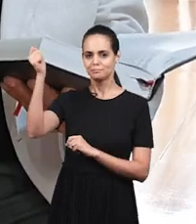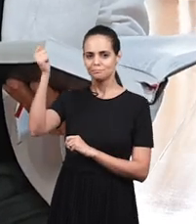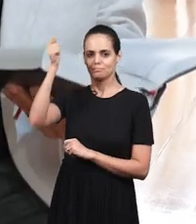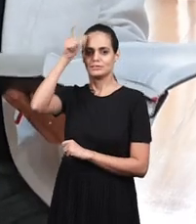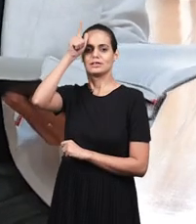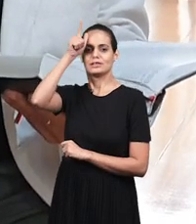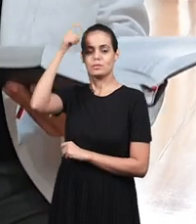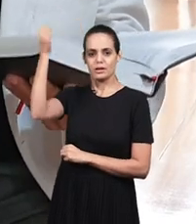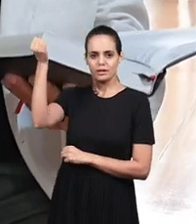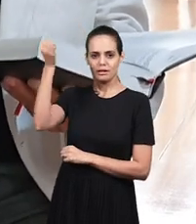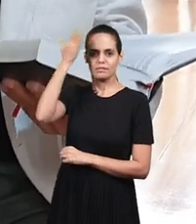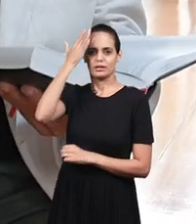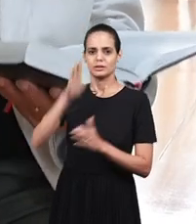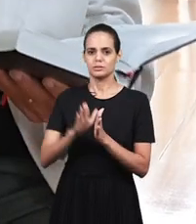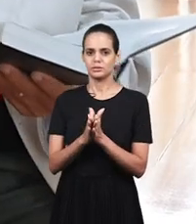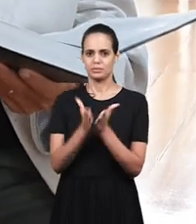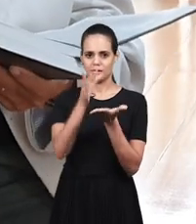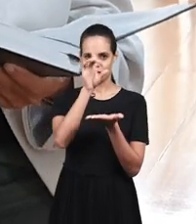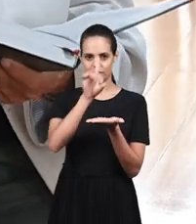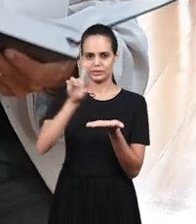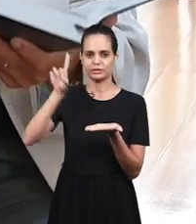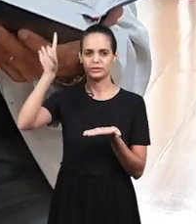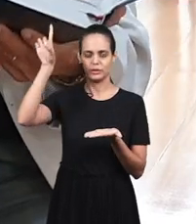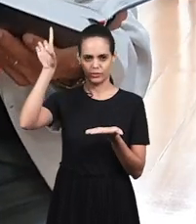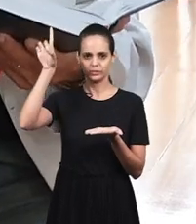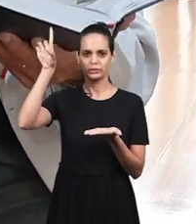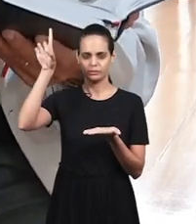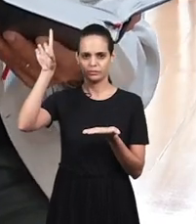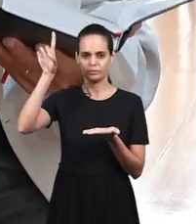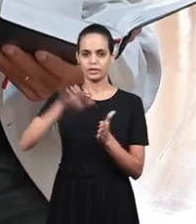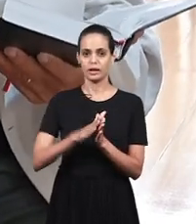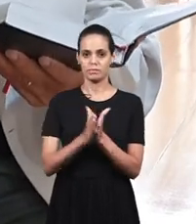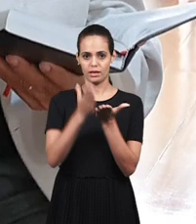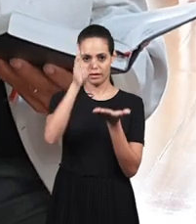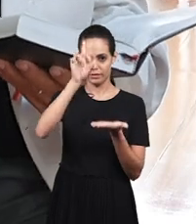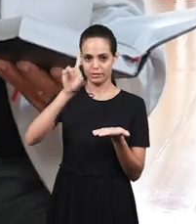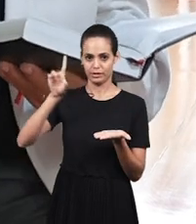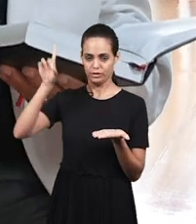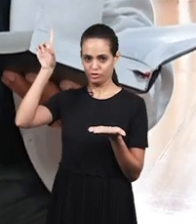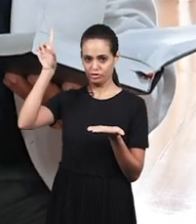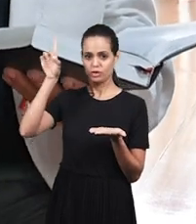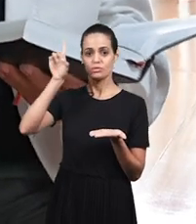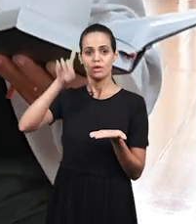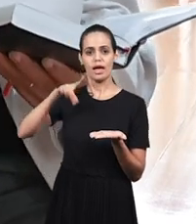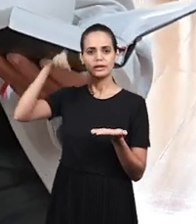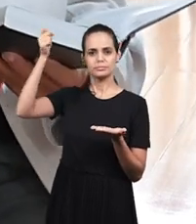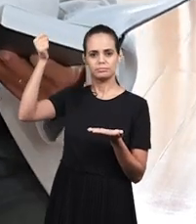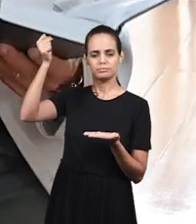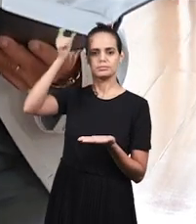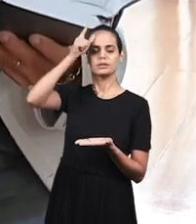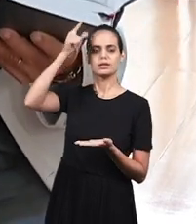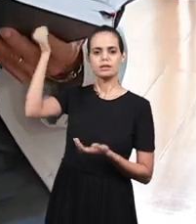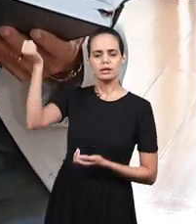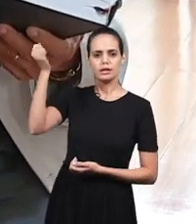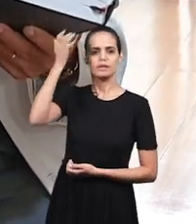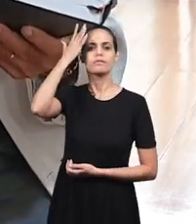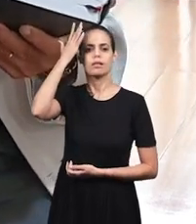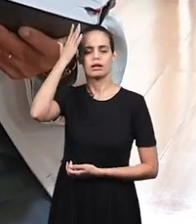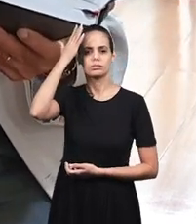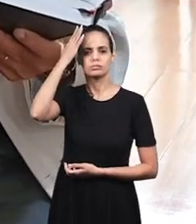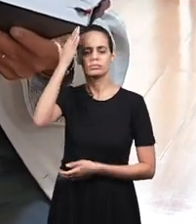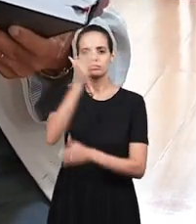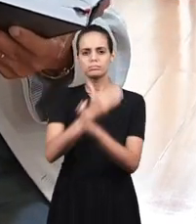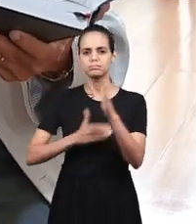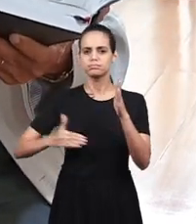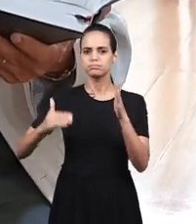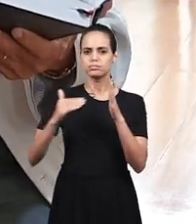во вдохновении Библии. Слово Божье, оно богодухновенно, уже было сказано, да?